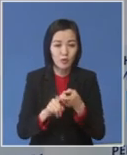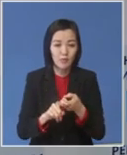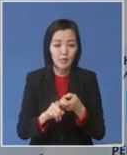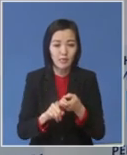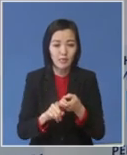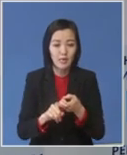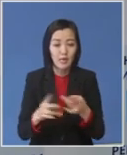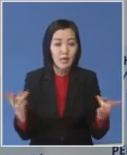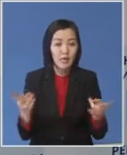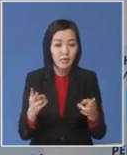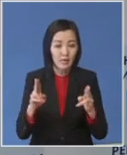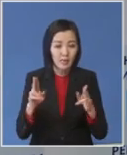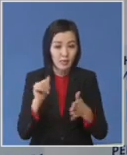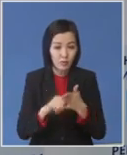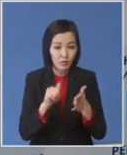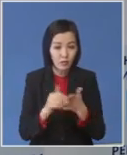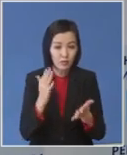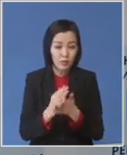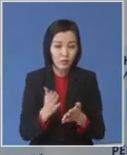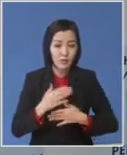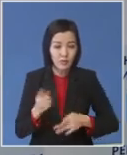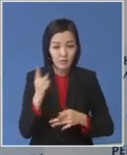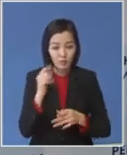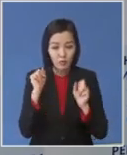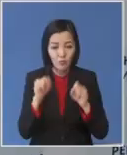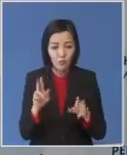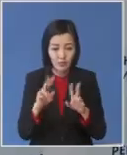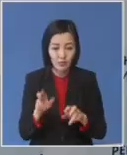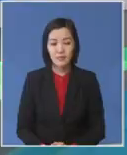да бір келеңсіз жағдай болса, бізге хабарласыңыздар. Тексеріп шығамыз.